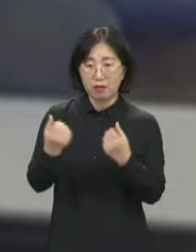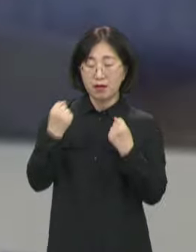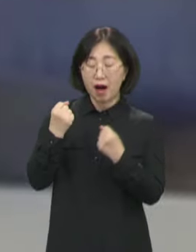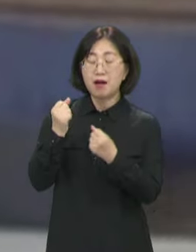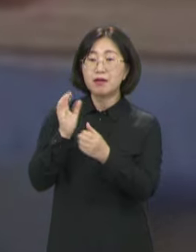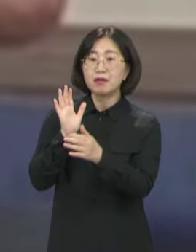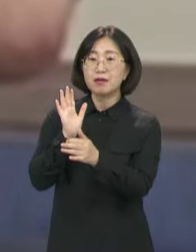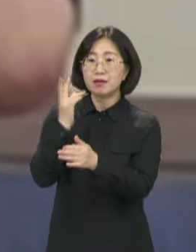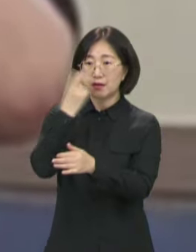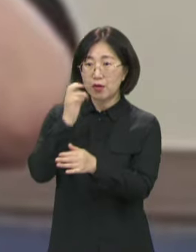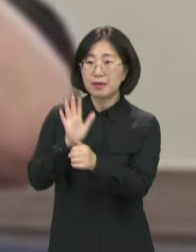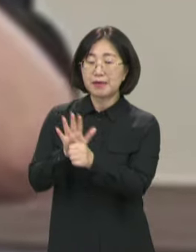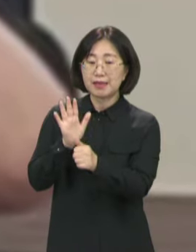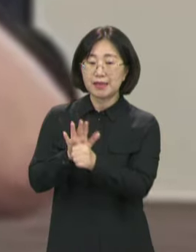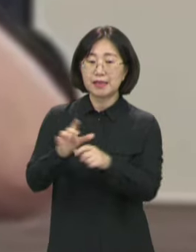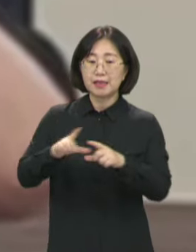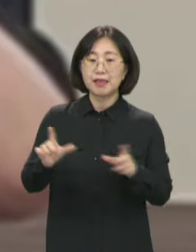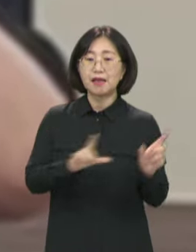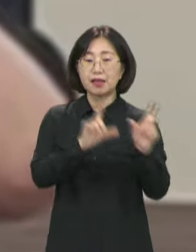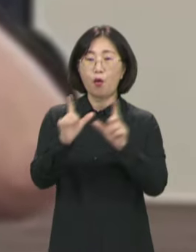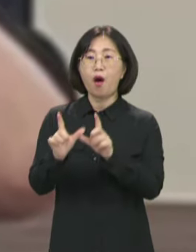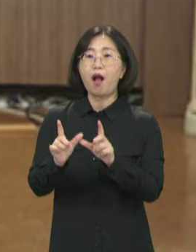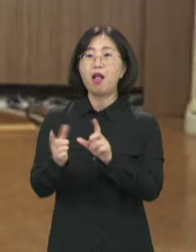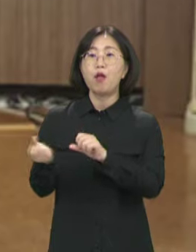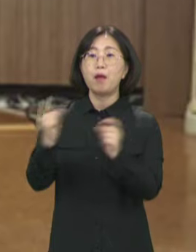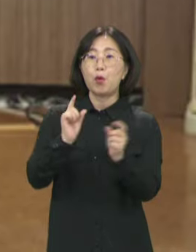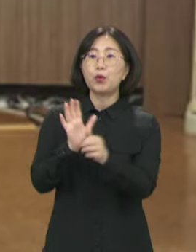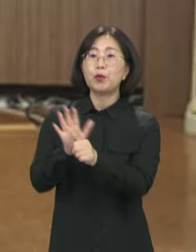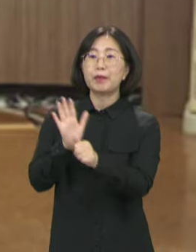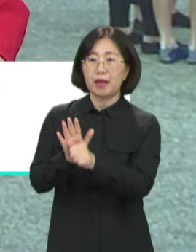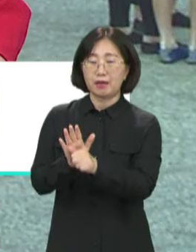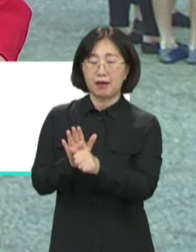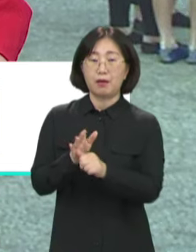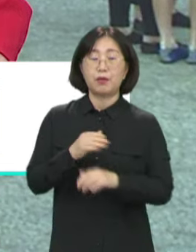지원하며 일상회복을 돕겠다고 밝혔습니다.